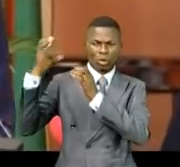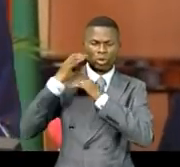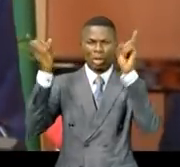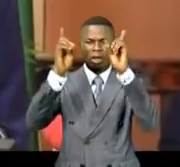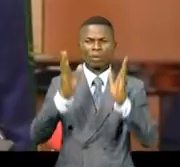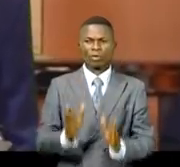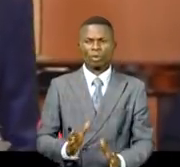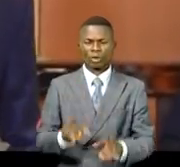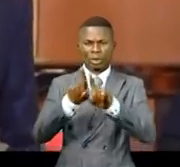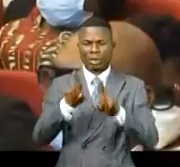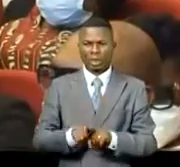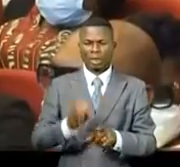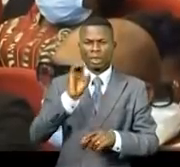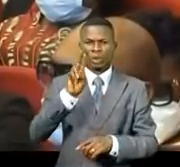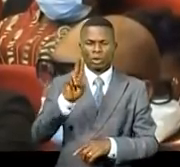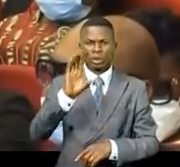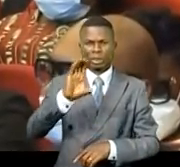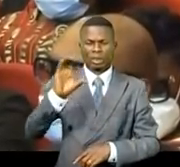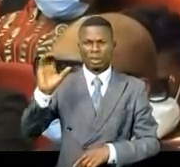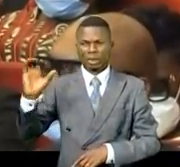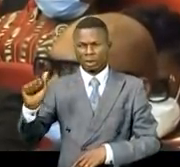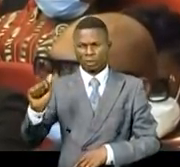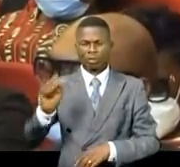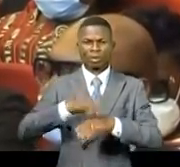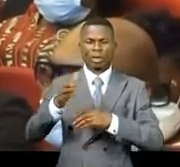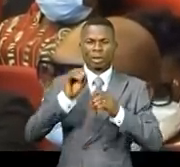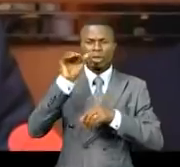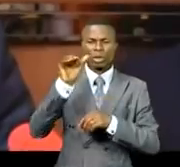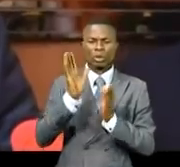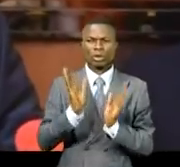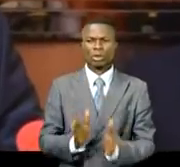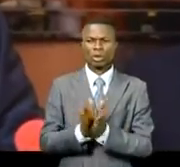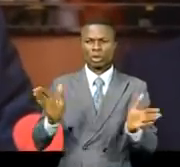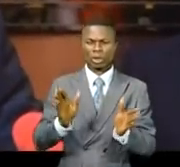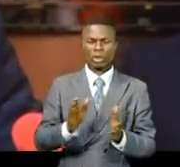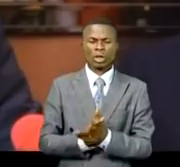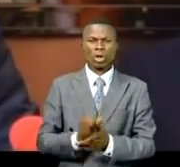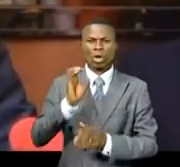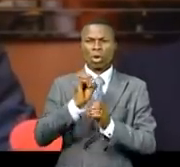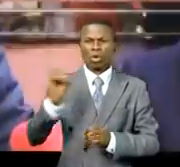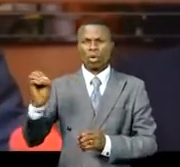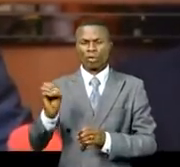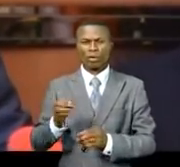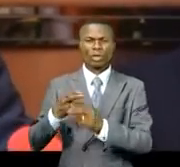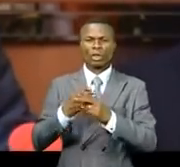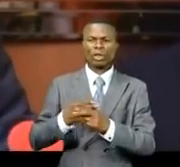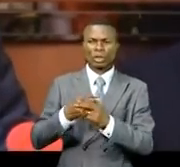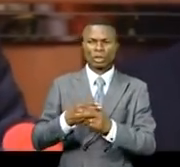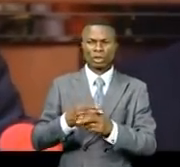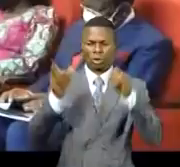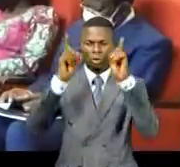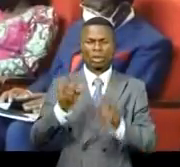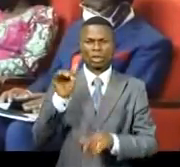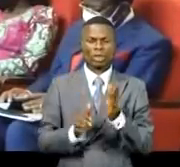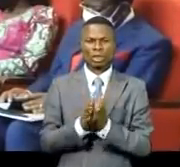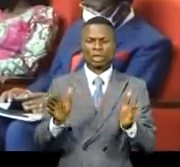africains, UCCA, suivi juste après du directeur général de l'OGFREM, Office de gestion du fret multimodal, et du secrétaire